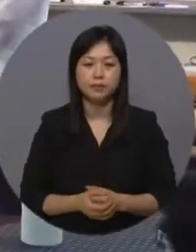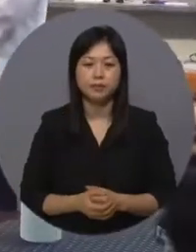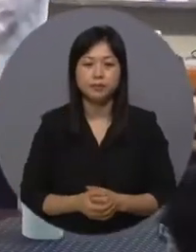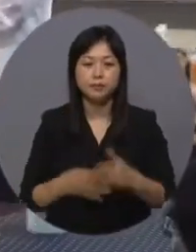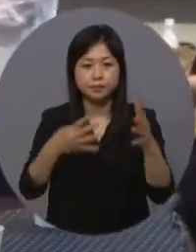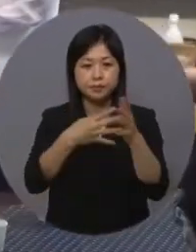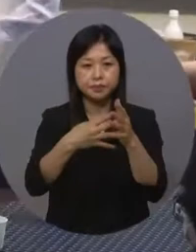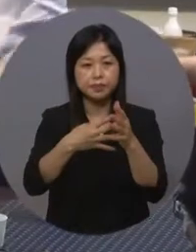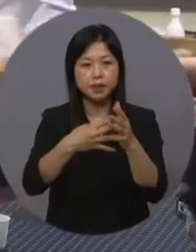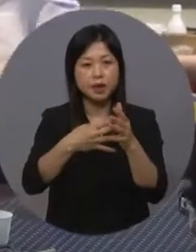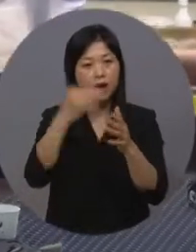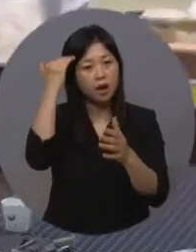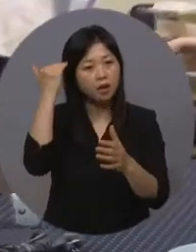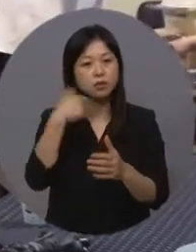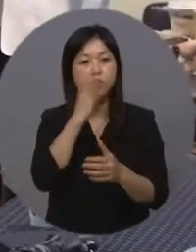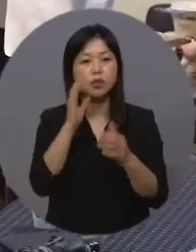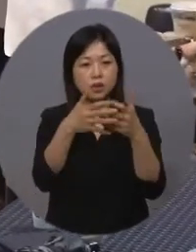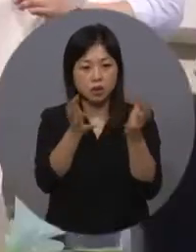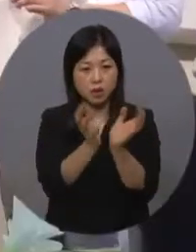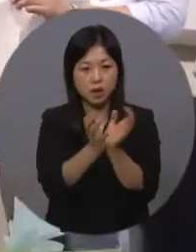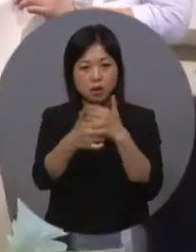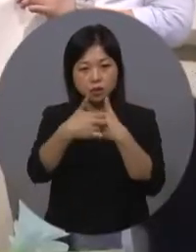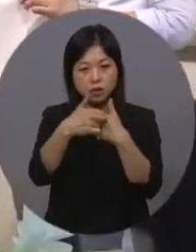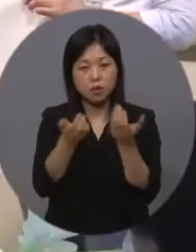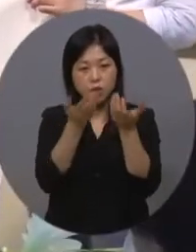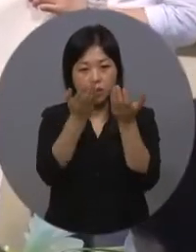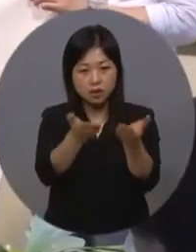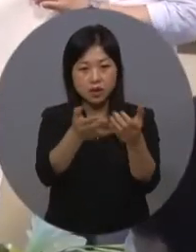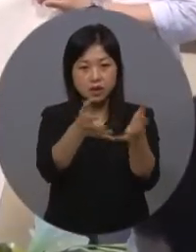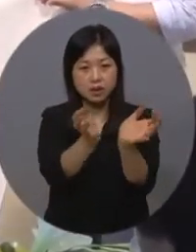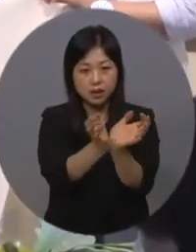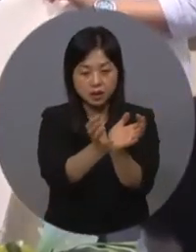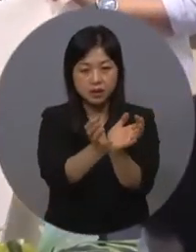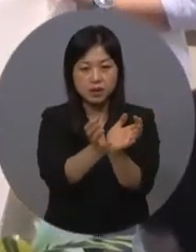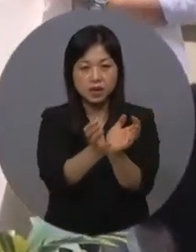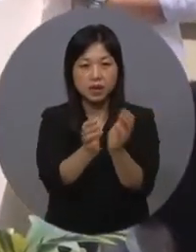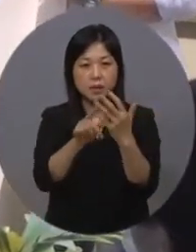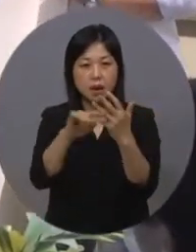사단법인 대한노인회 의료봉사원이 8월 5일 충남 천안에서